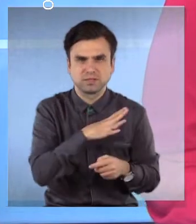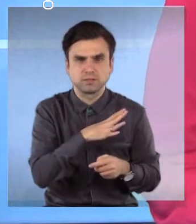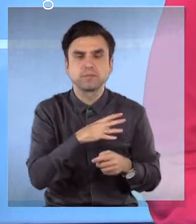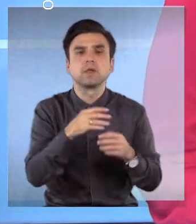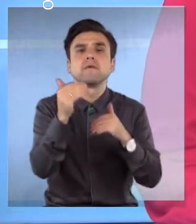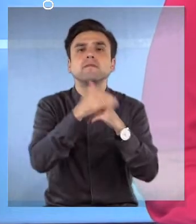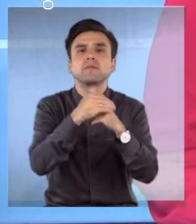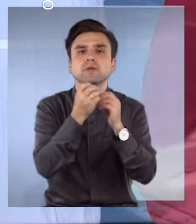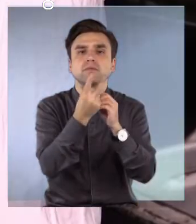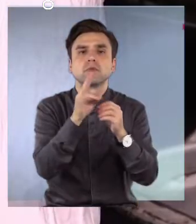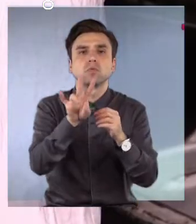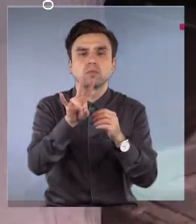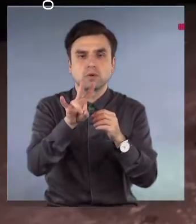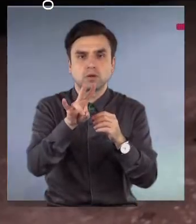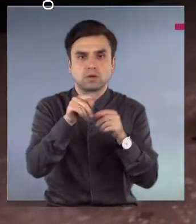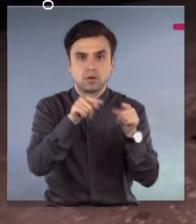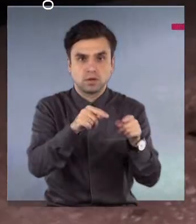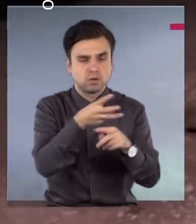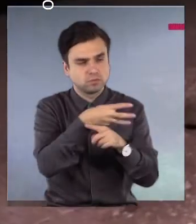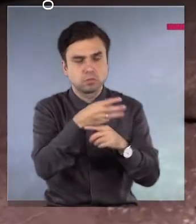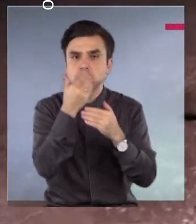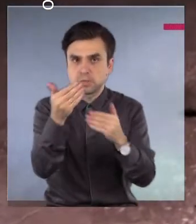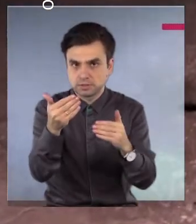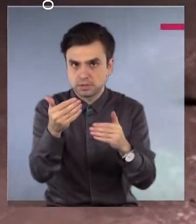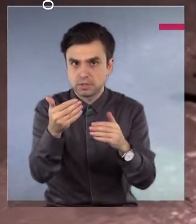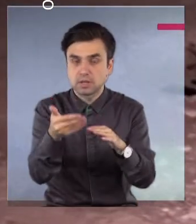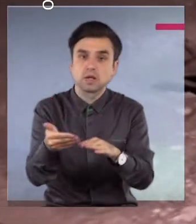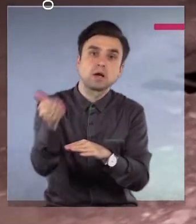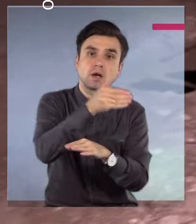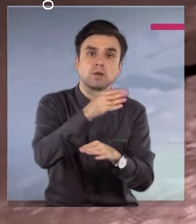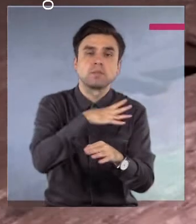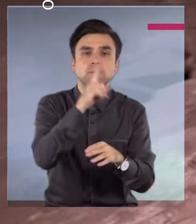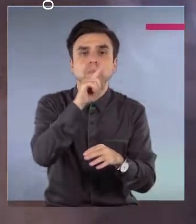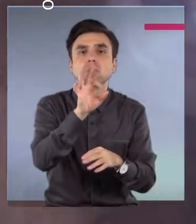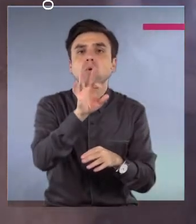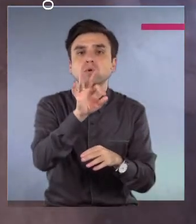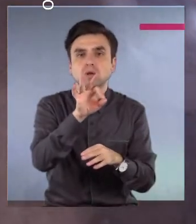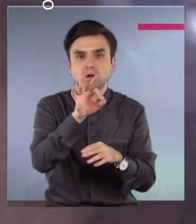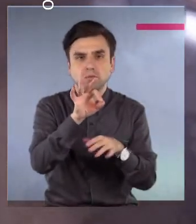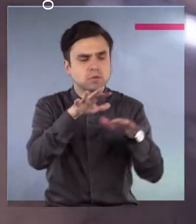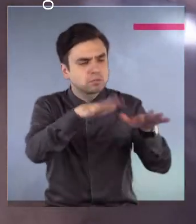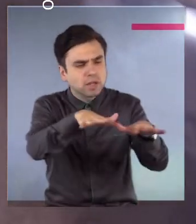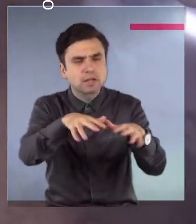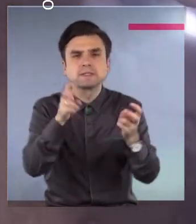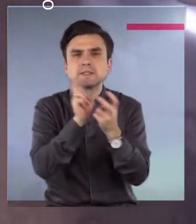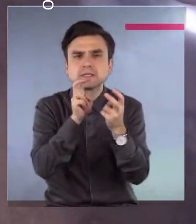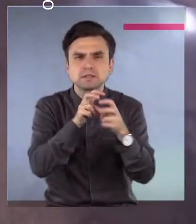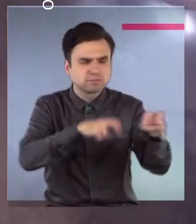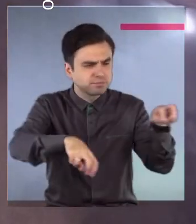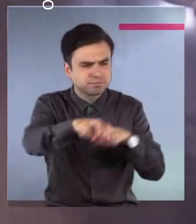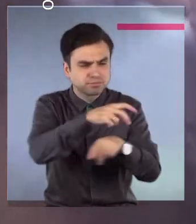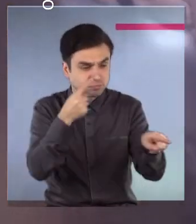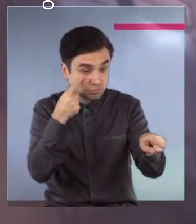знищення гризунів. Перші проводили у жовтні. Тоді у місцях, де живуть щури, заклали харчову отруту. На другому етапі